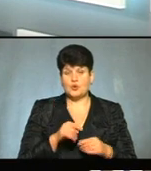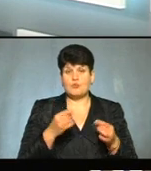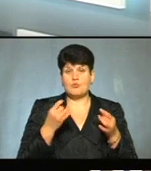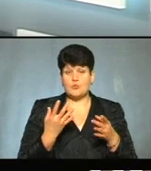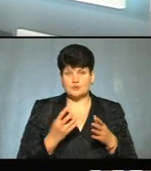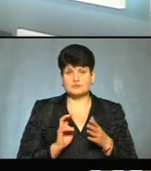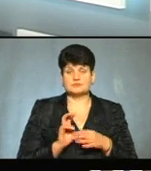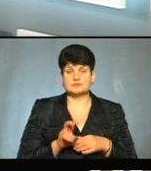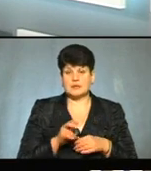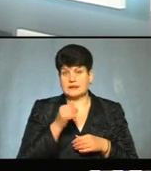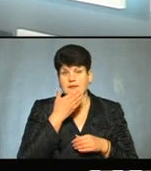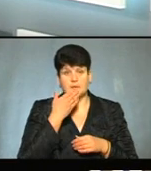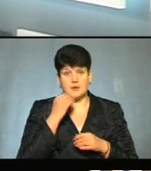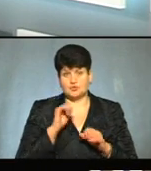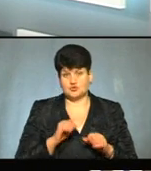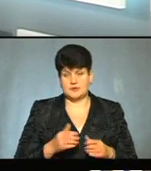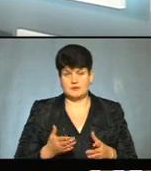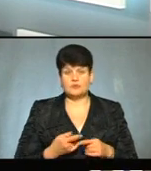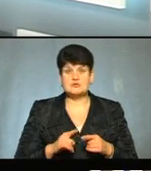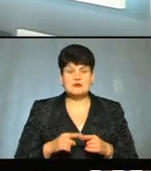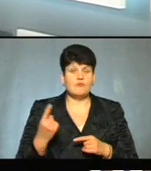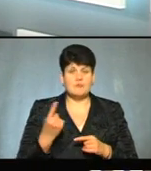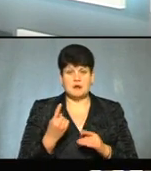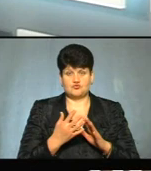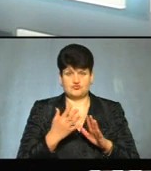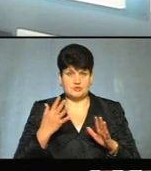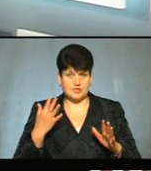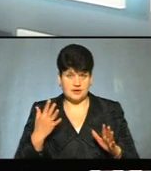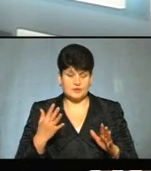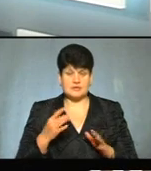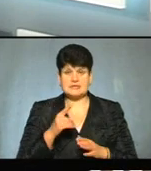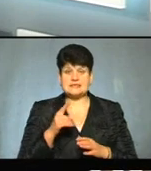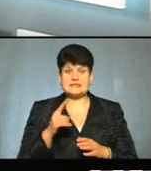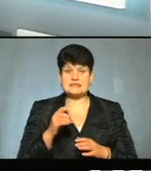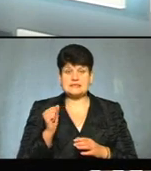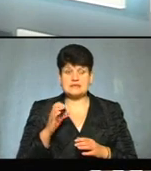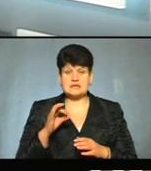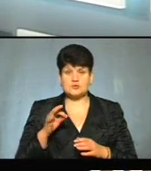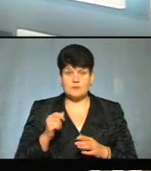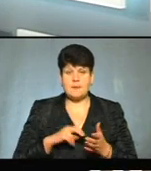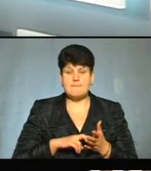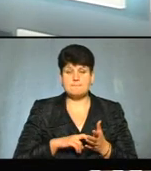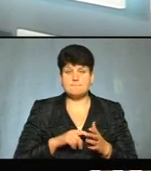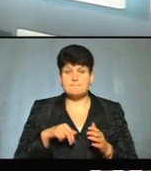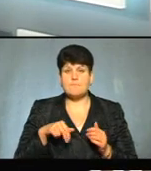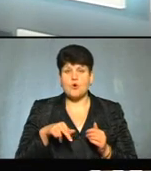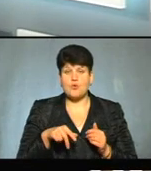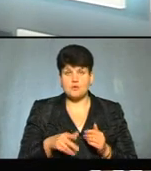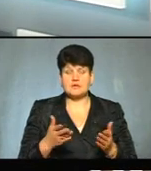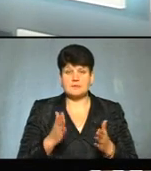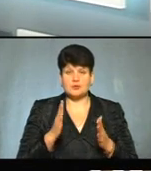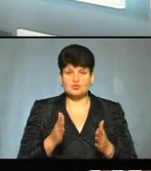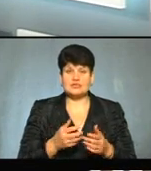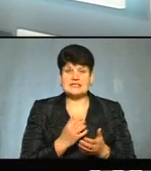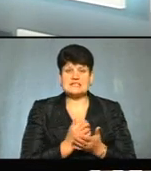нього просто доступитися немає можливості. Тому це в першу чергу засоби, саме проходи, які мають